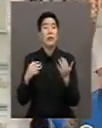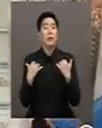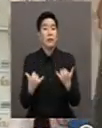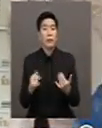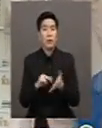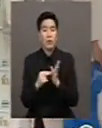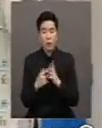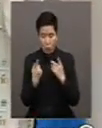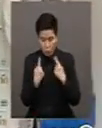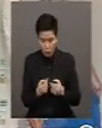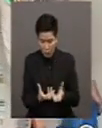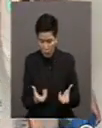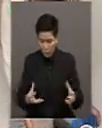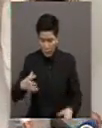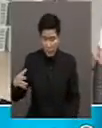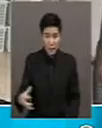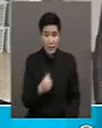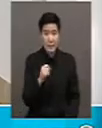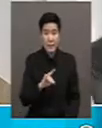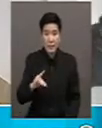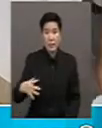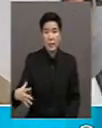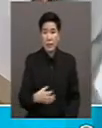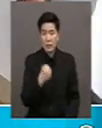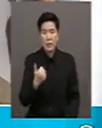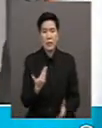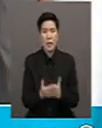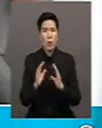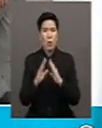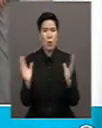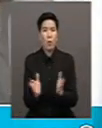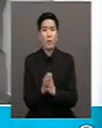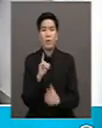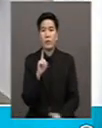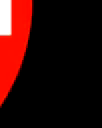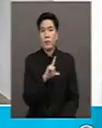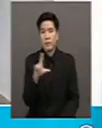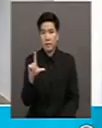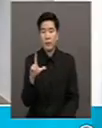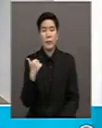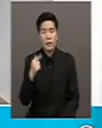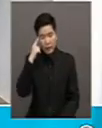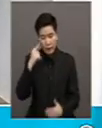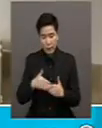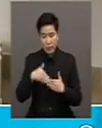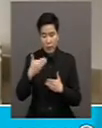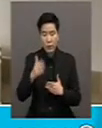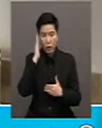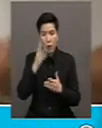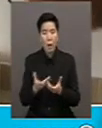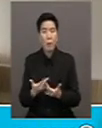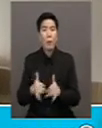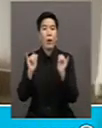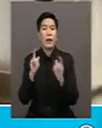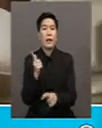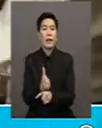ำหรับตัวนิ่มที่ยึดได้ในครั้งนี้นะคะเบื้องต้นนี้คาดว่าจะมีมูลค่าไม่ต่ำกว่า1ล้านบาทหลังจากนี้ก็จะปล่อยที่สถานีเพา